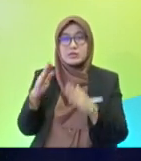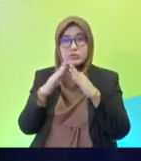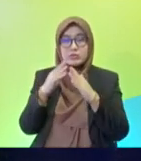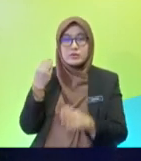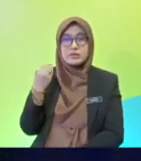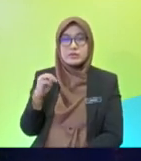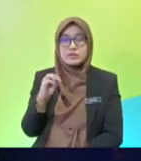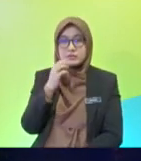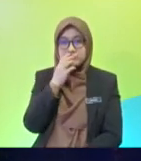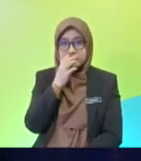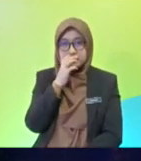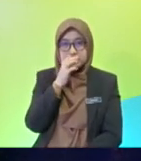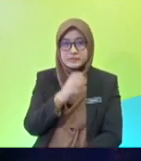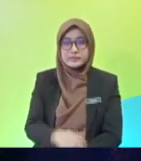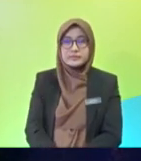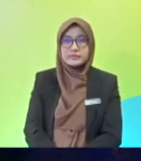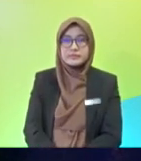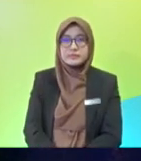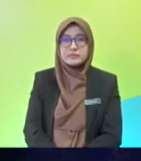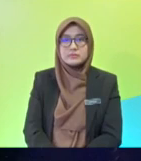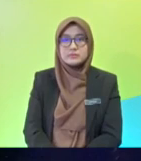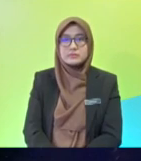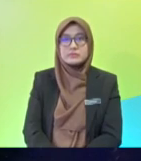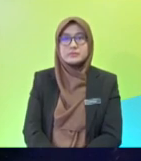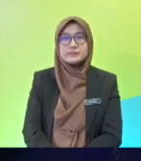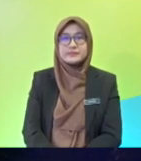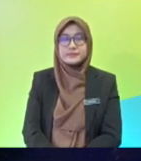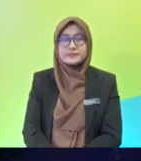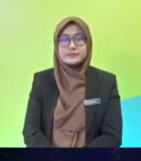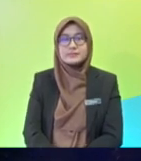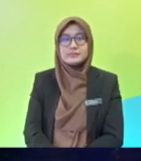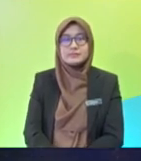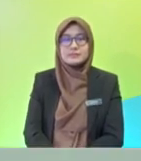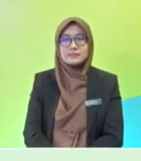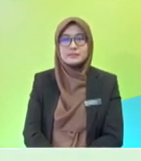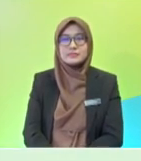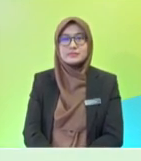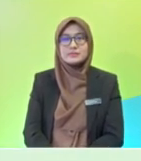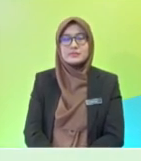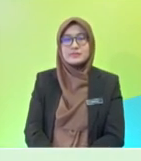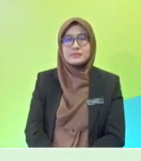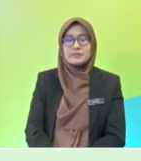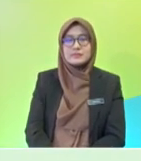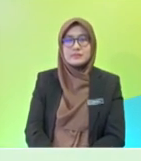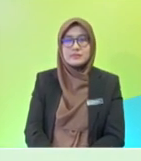jadi Hana dan keluarganya bertanggung jawab untuk menjaga kebersihan rumah mereka